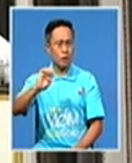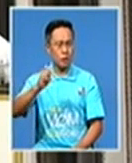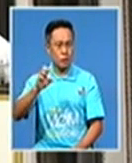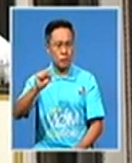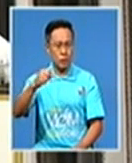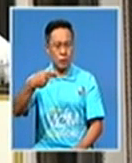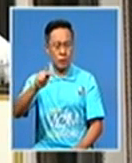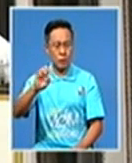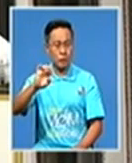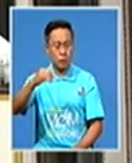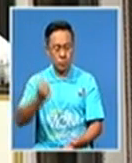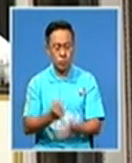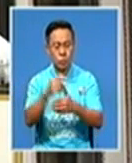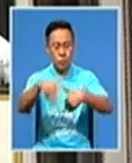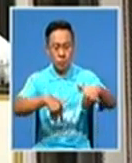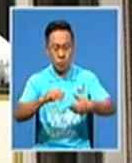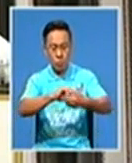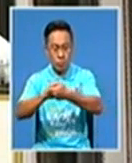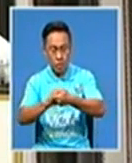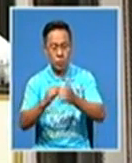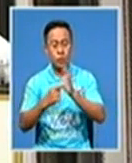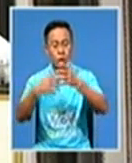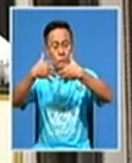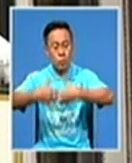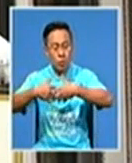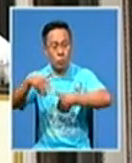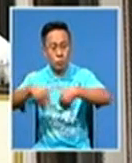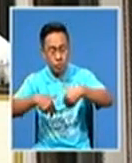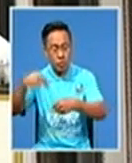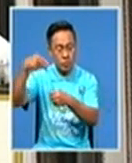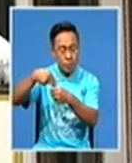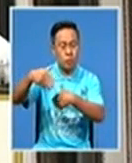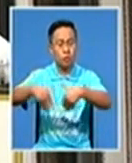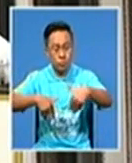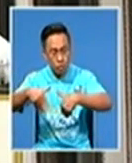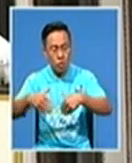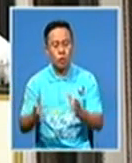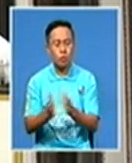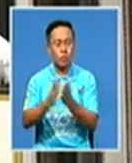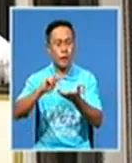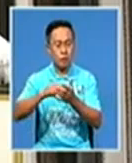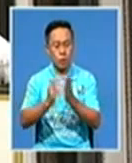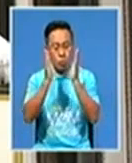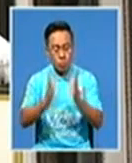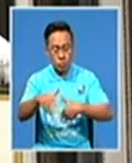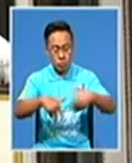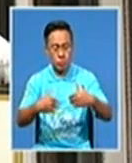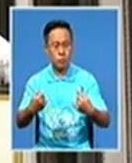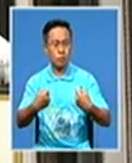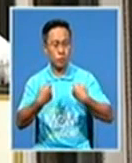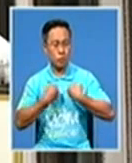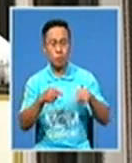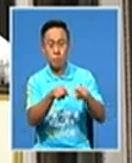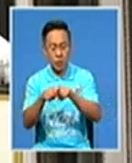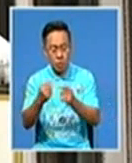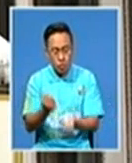โซเชียลเอ็นเตอร์ไพรส์รองรับด้วยนะครับเช่นโรงสีชุมชนสถานีจำหน่ายน้ำมันชุมชนโดยชุมชนจะเป็นเจ้าของร่วมกันบริหารจัดการกันเอง